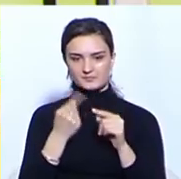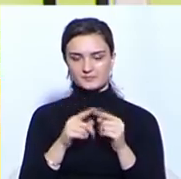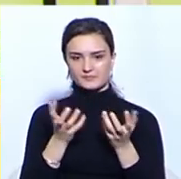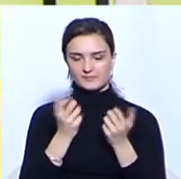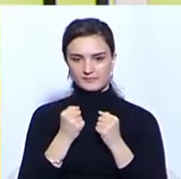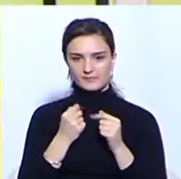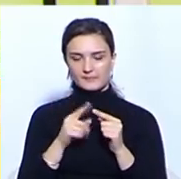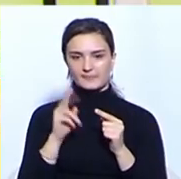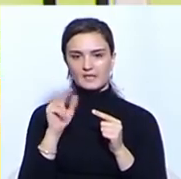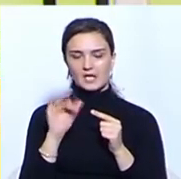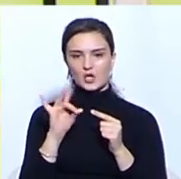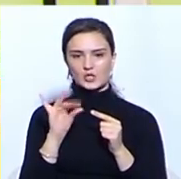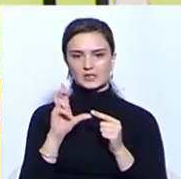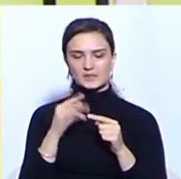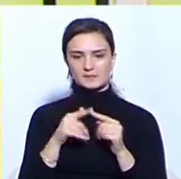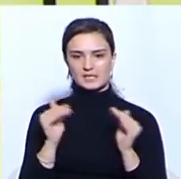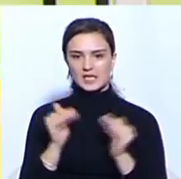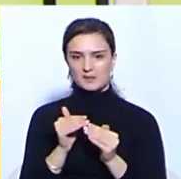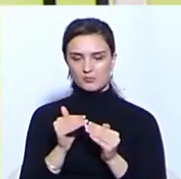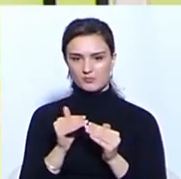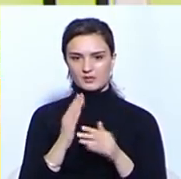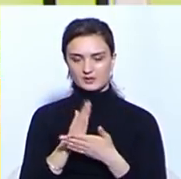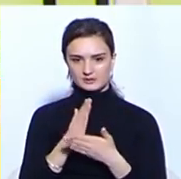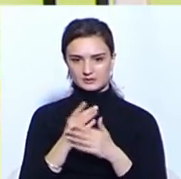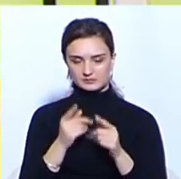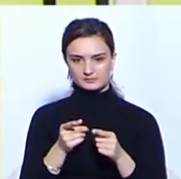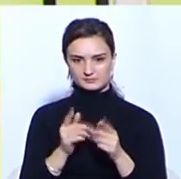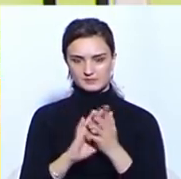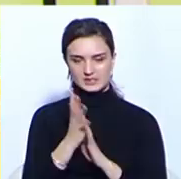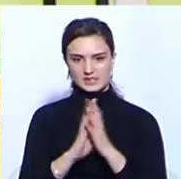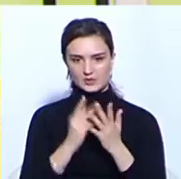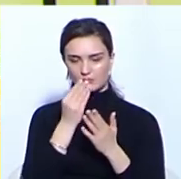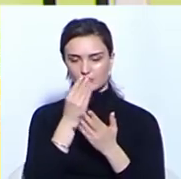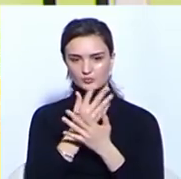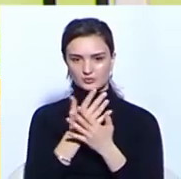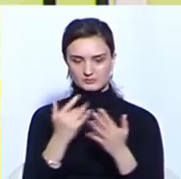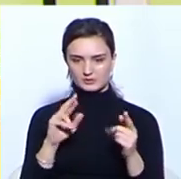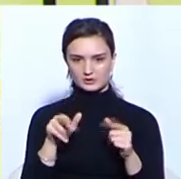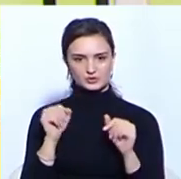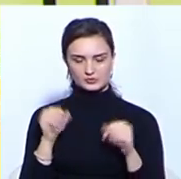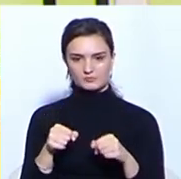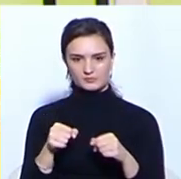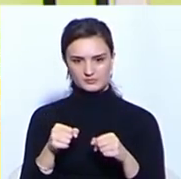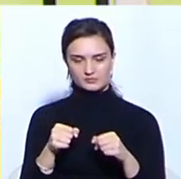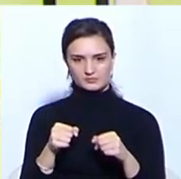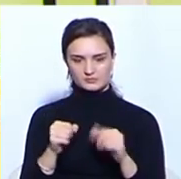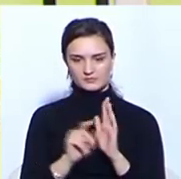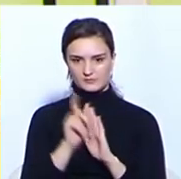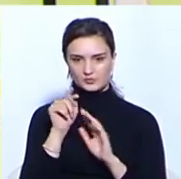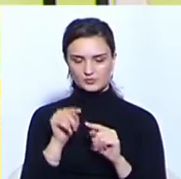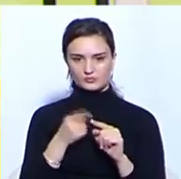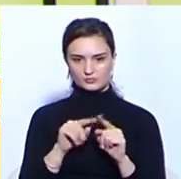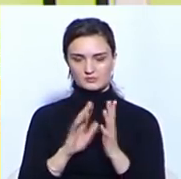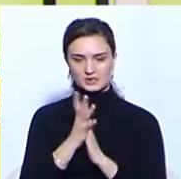რომ კალორიების ნაკლებობა არის ასოცირებული მცენარეულ პროდუქტებთან და შეიძლება უკონტროლოდ დავიწყოთ მათ